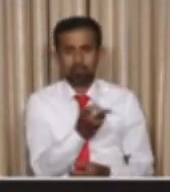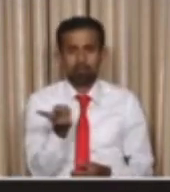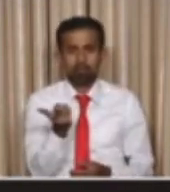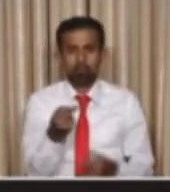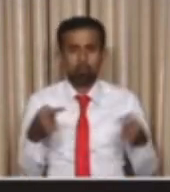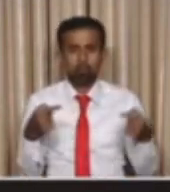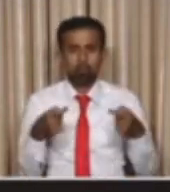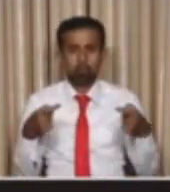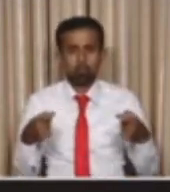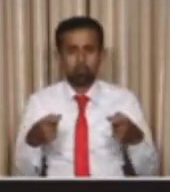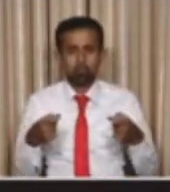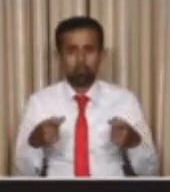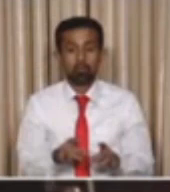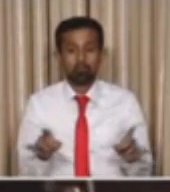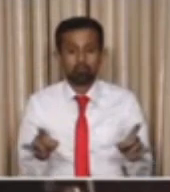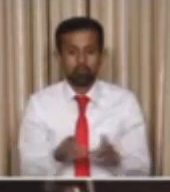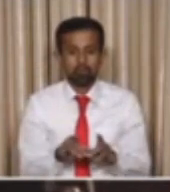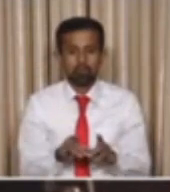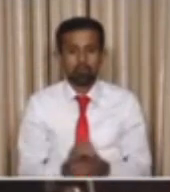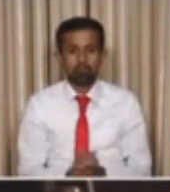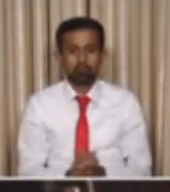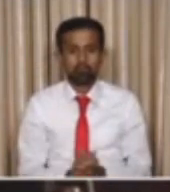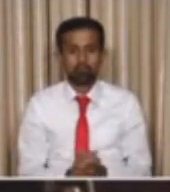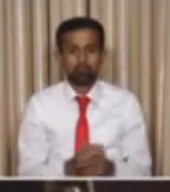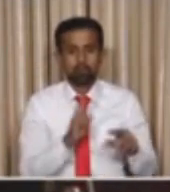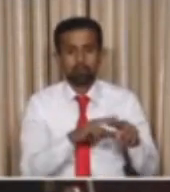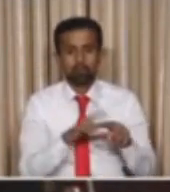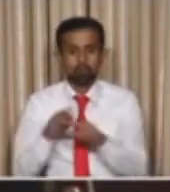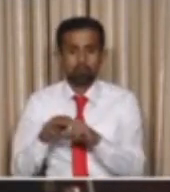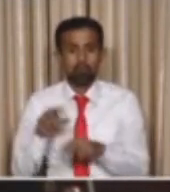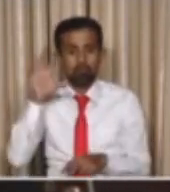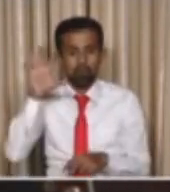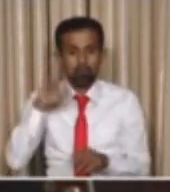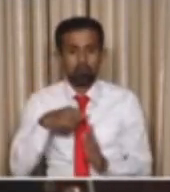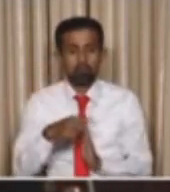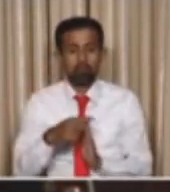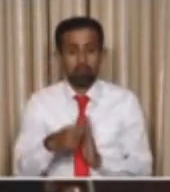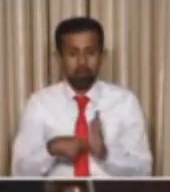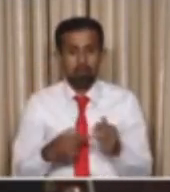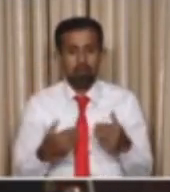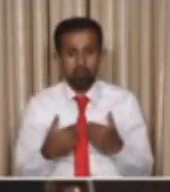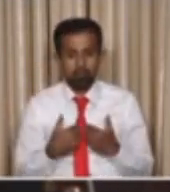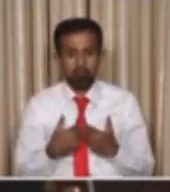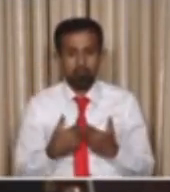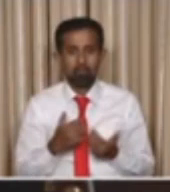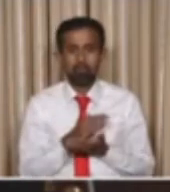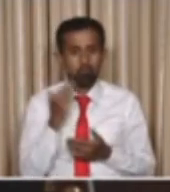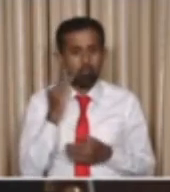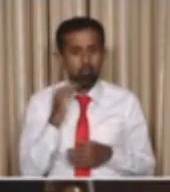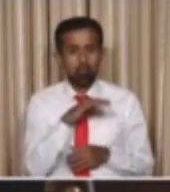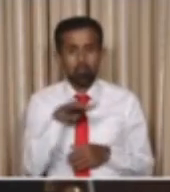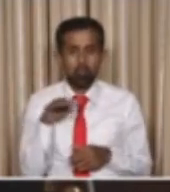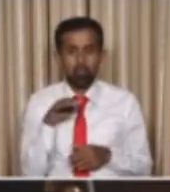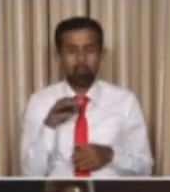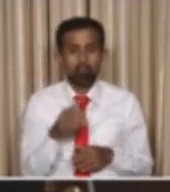ගැටුම් තත්ත්වයත් එක්ක මිත්‍ර පාක්ෂික රටක් විදිහට ශ්‍රී ලංකාවේ අපේ සාමාන්‍ය ජනයා